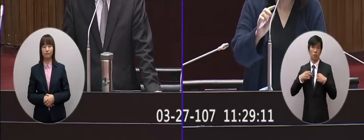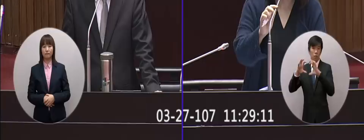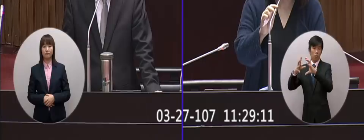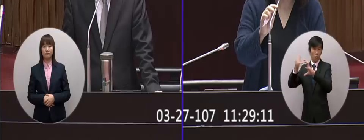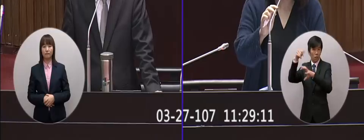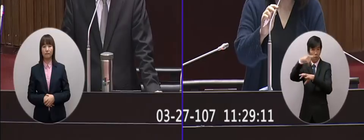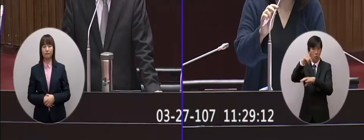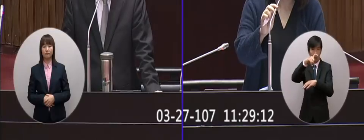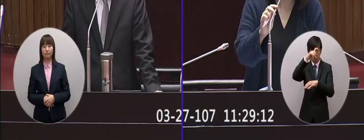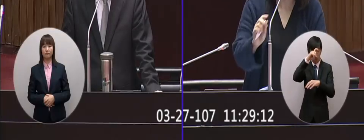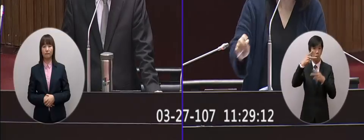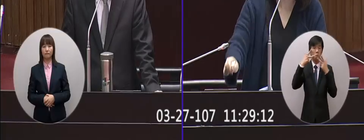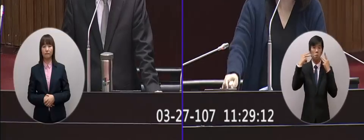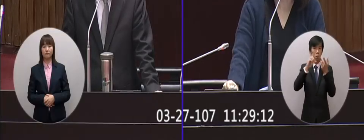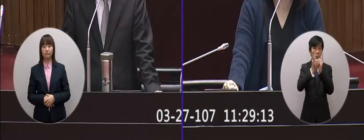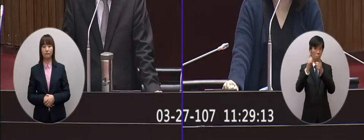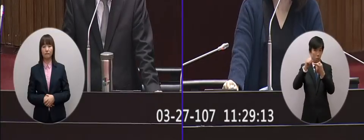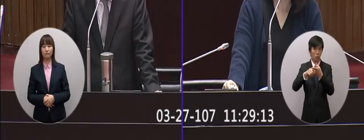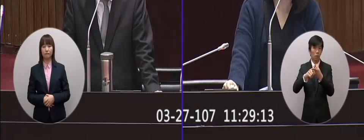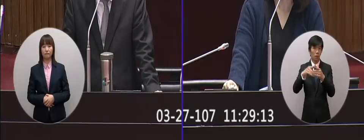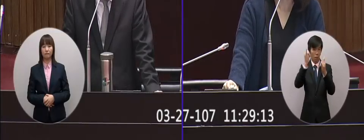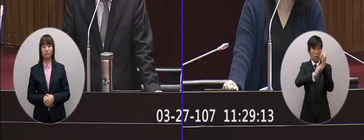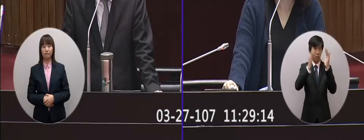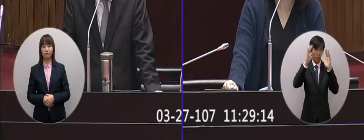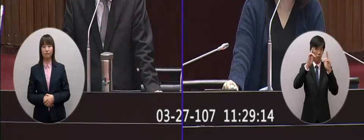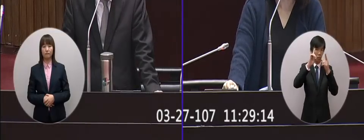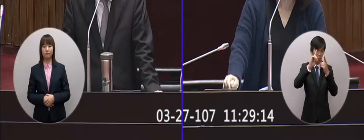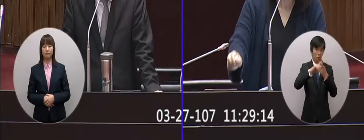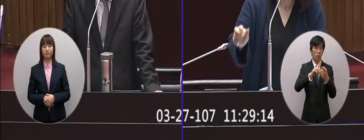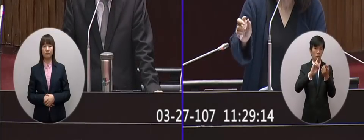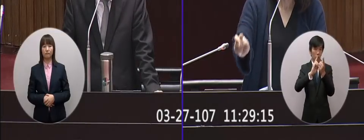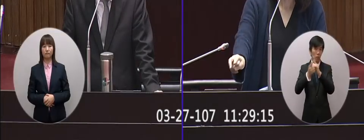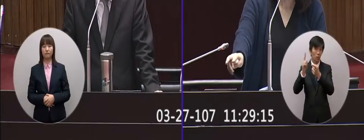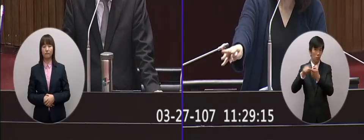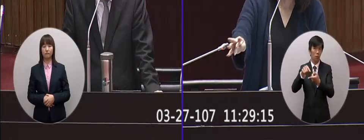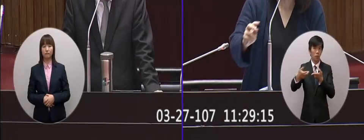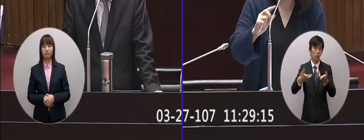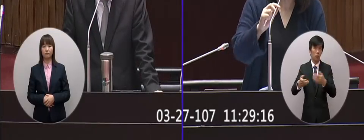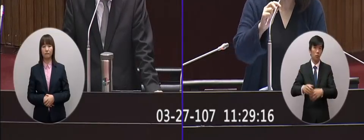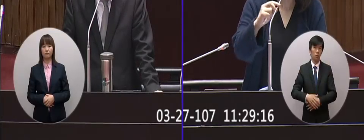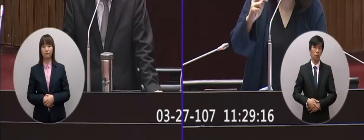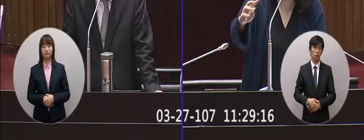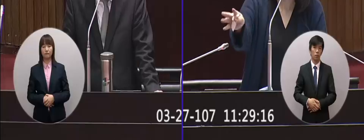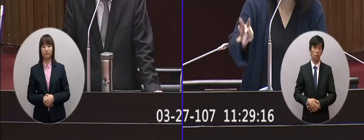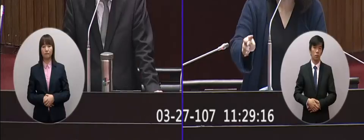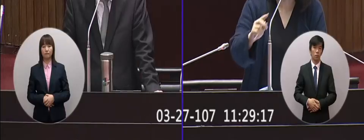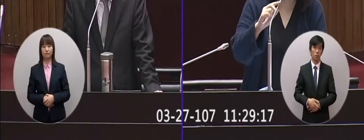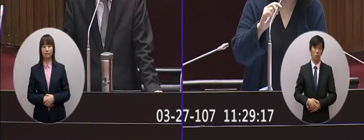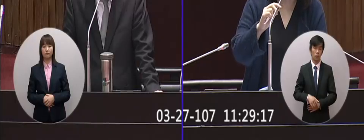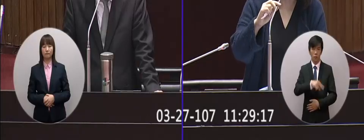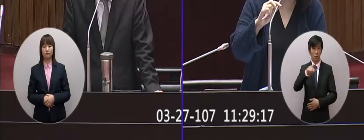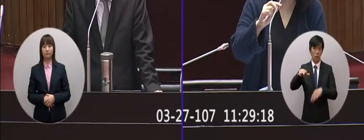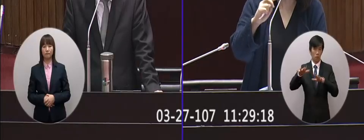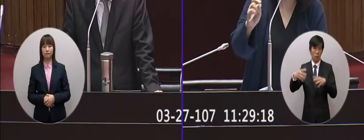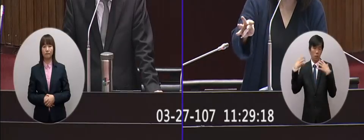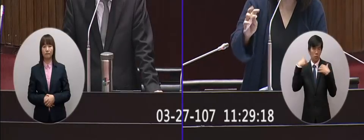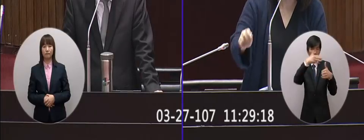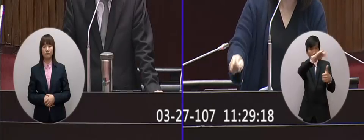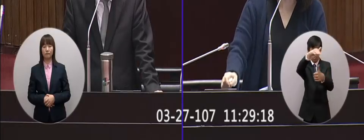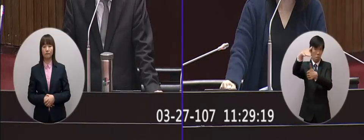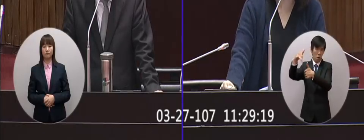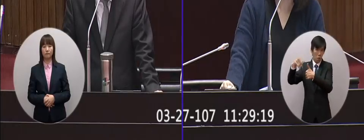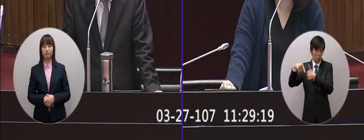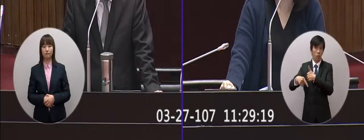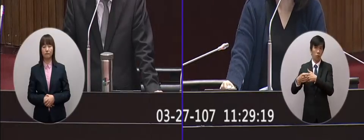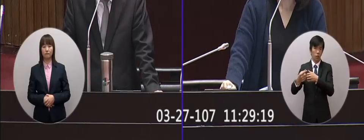及历史正义以及转型正义委员会原转会他来这个召开做东来召开这